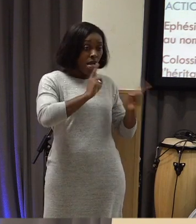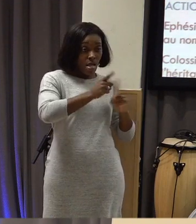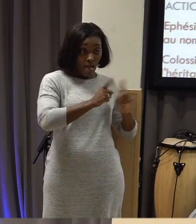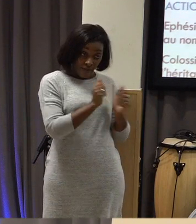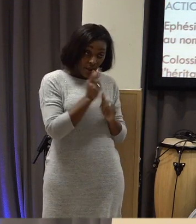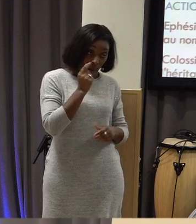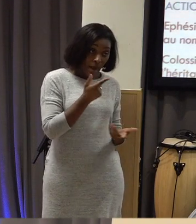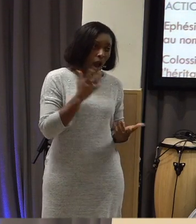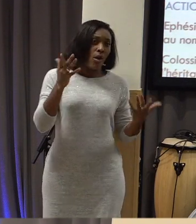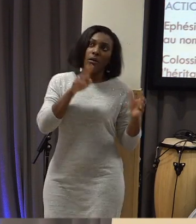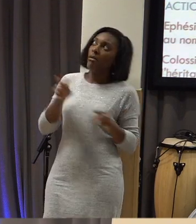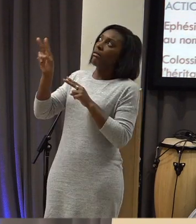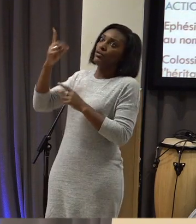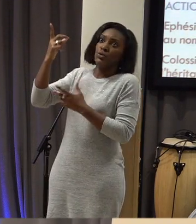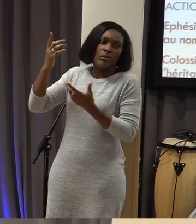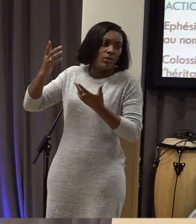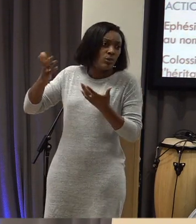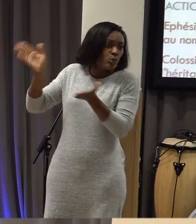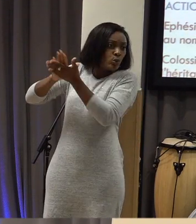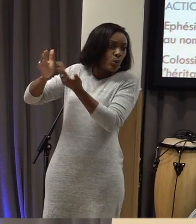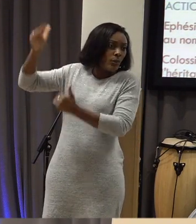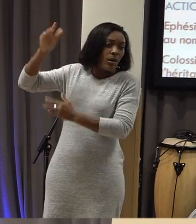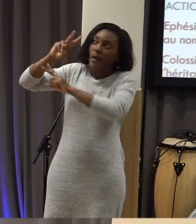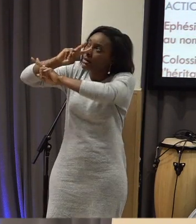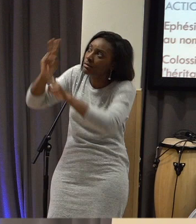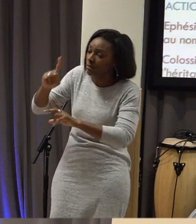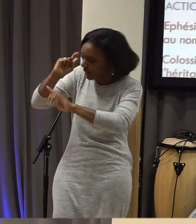Restons dans cette pensée-là.